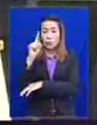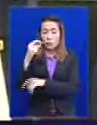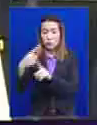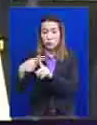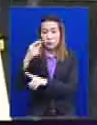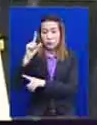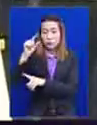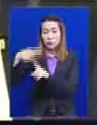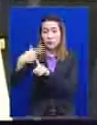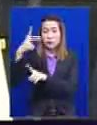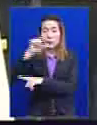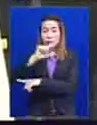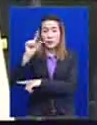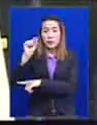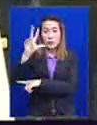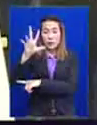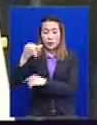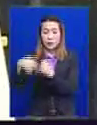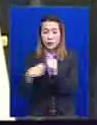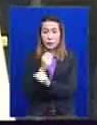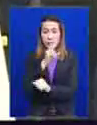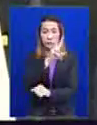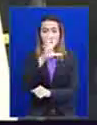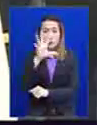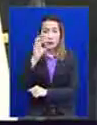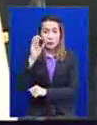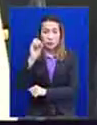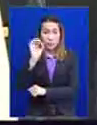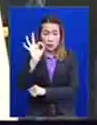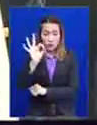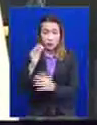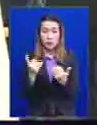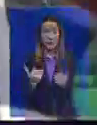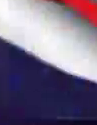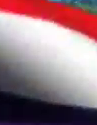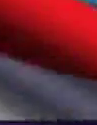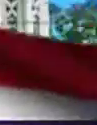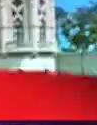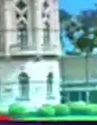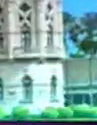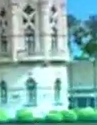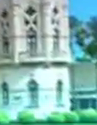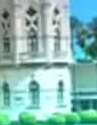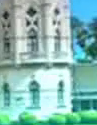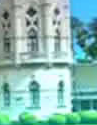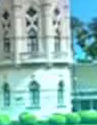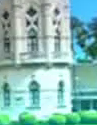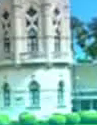2559 เดี๋ยวช่วงนี้เราพักกันสักครู่